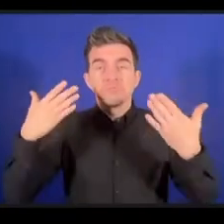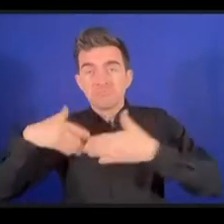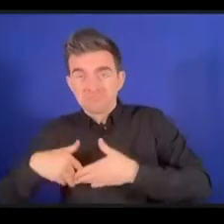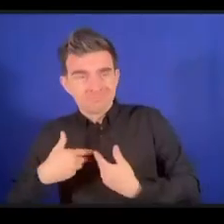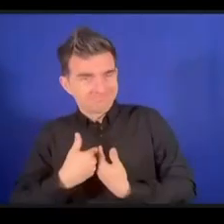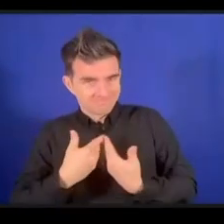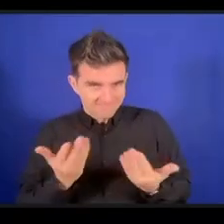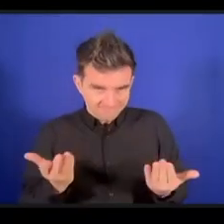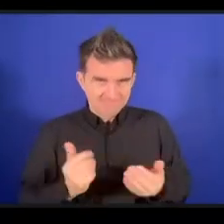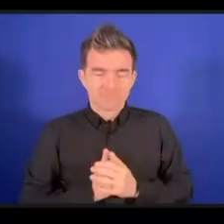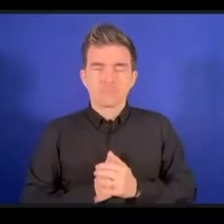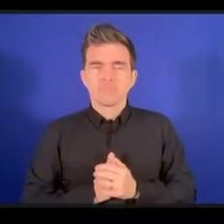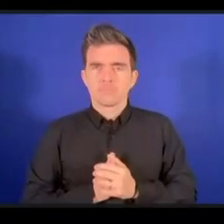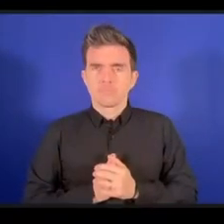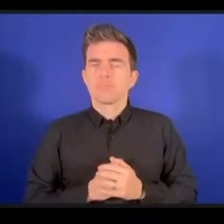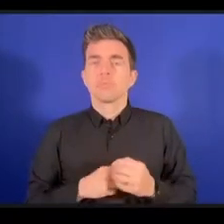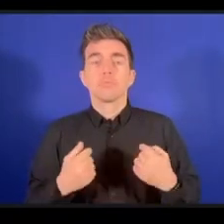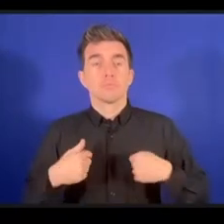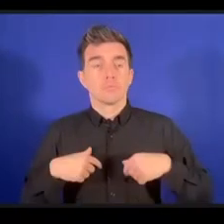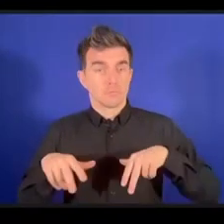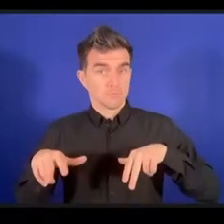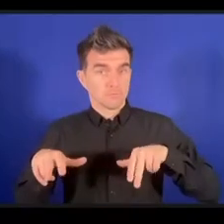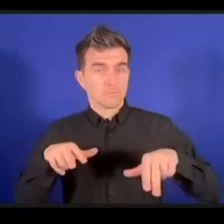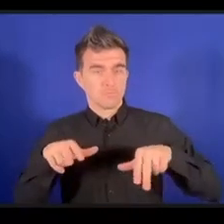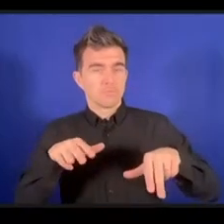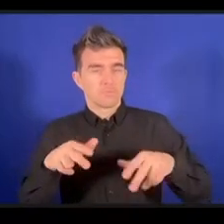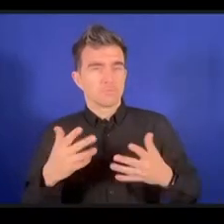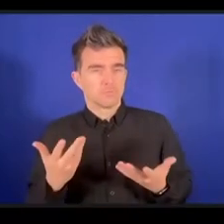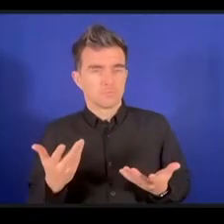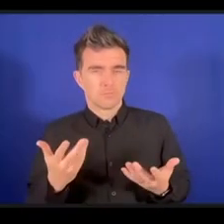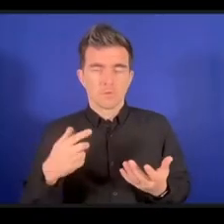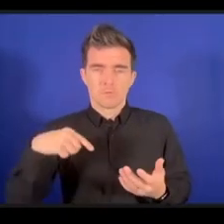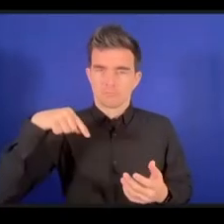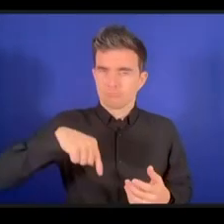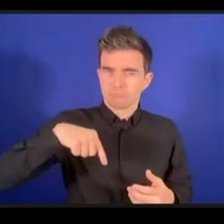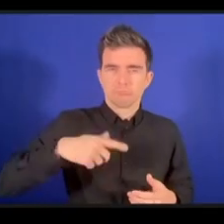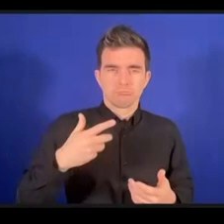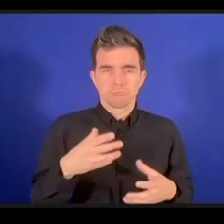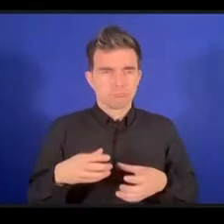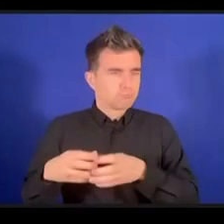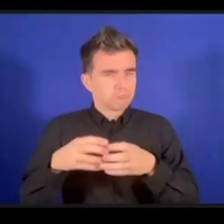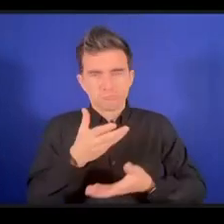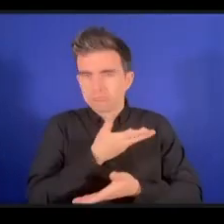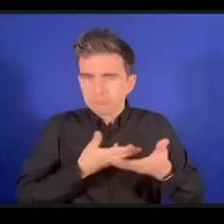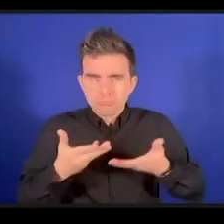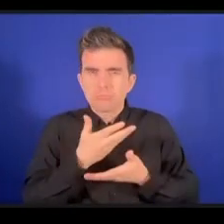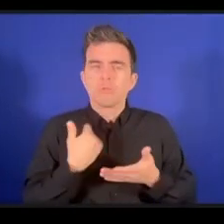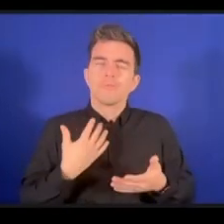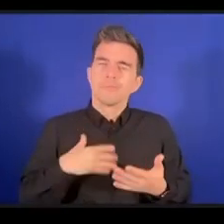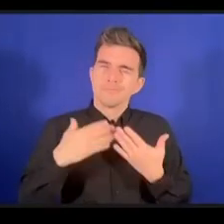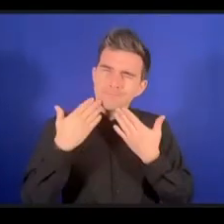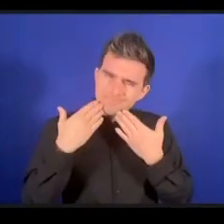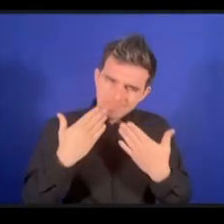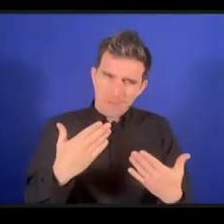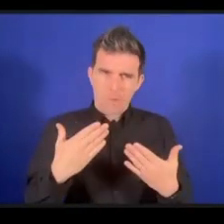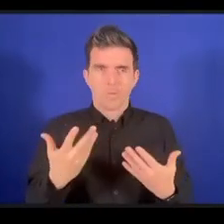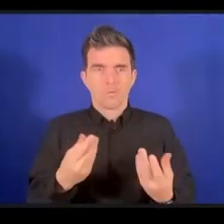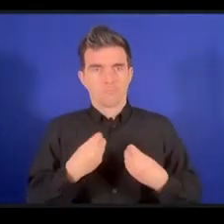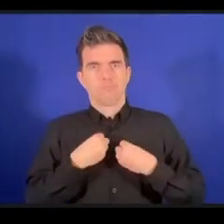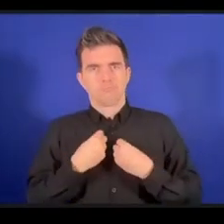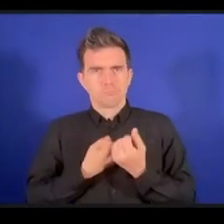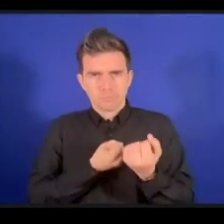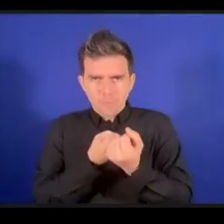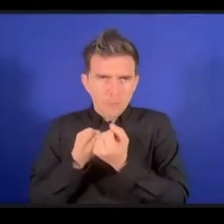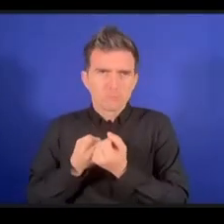那非常感谢 IGF 给我这个机会，给我们那么多的 DC 发言的机会。今天我们发